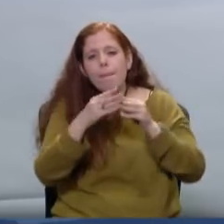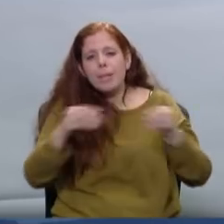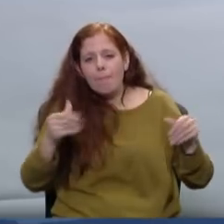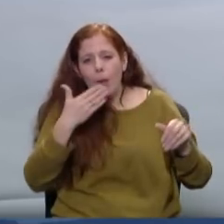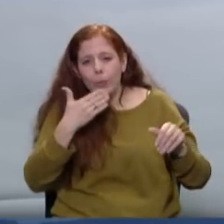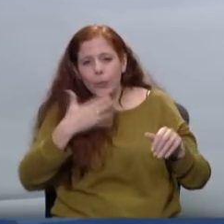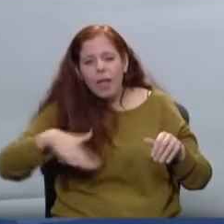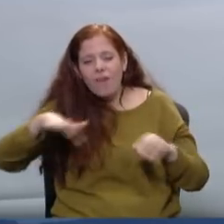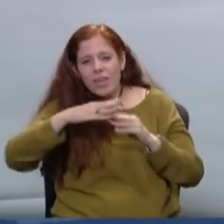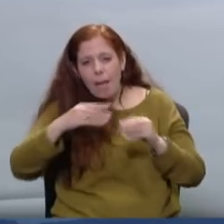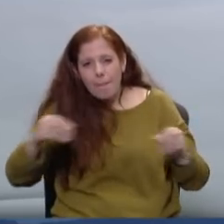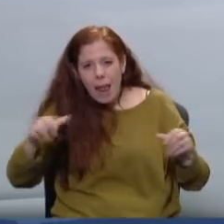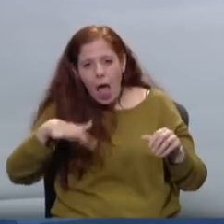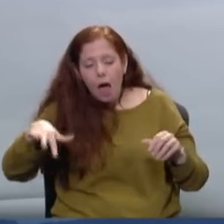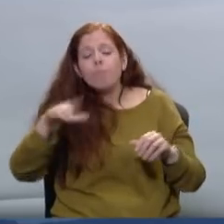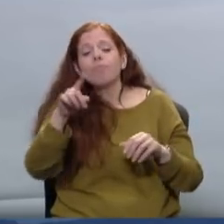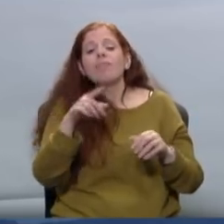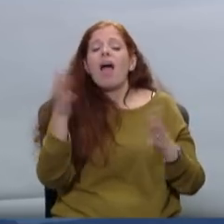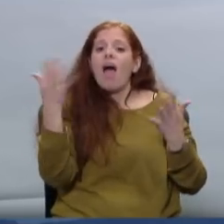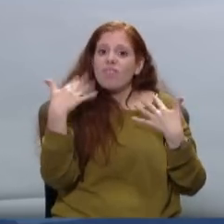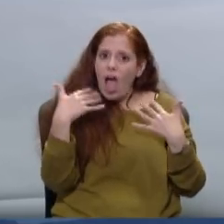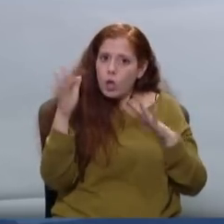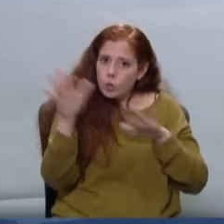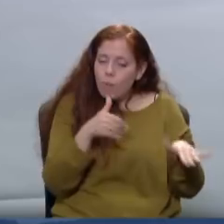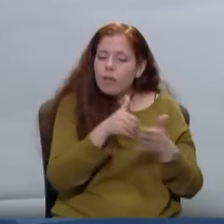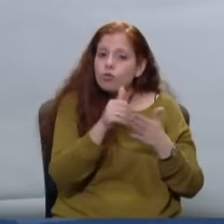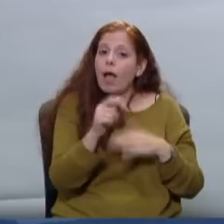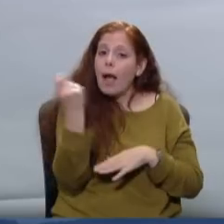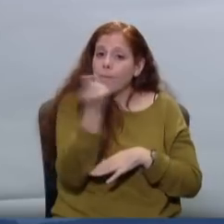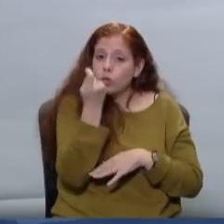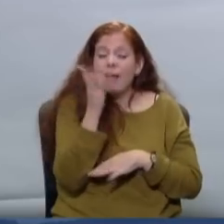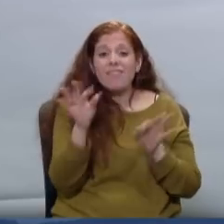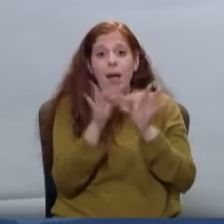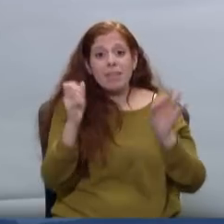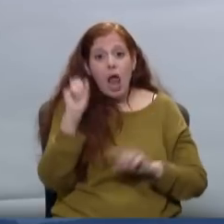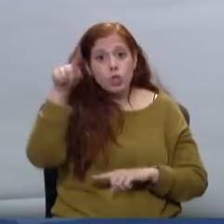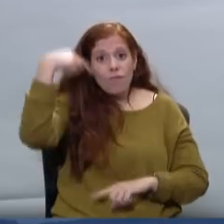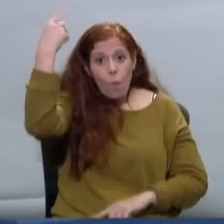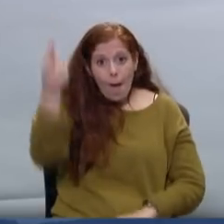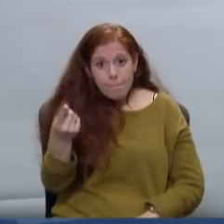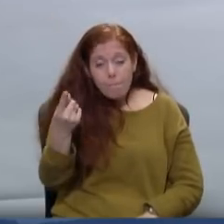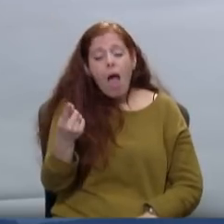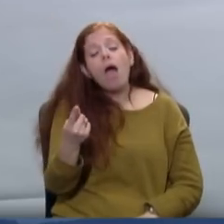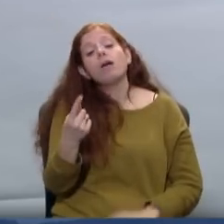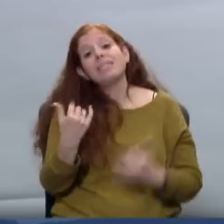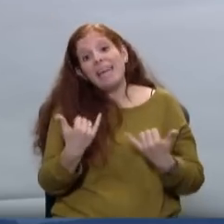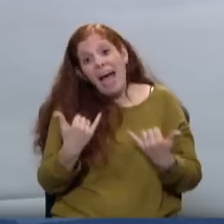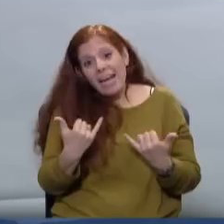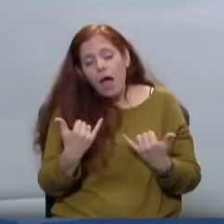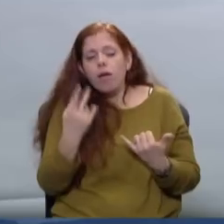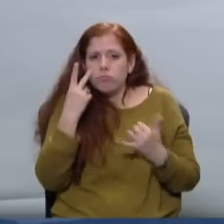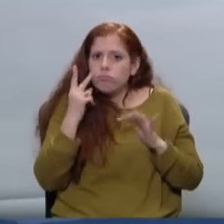המלח. האווירה הגשומה תימשך גם בשבת במשך היום, גם תחילת השבוע הבא, לפי שעה, זה